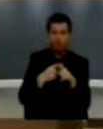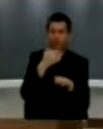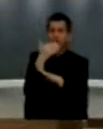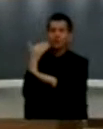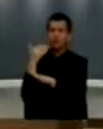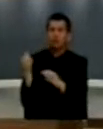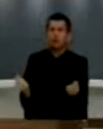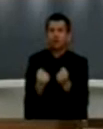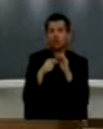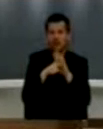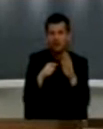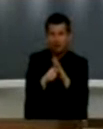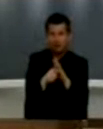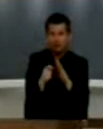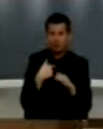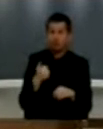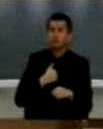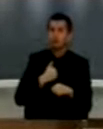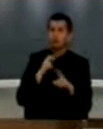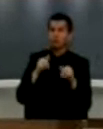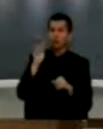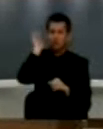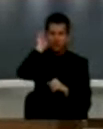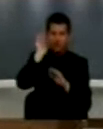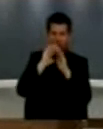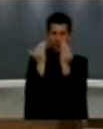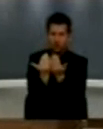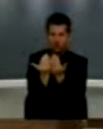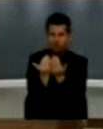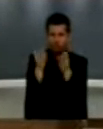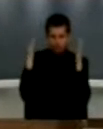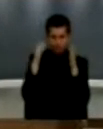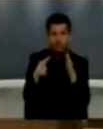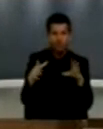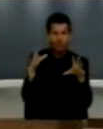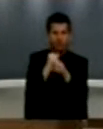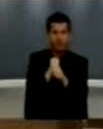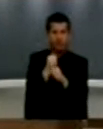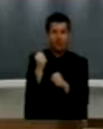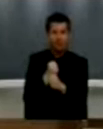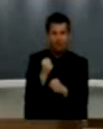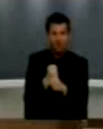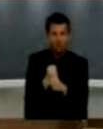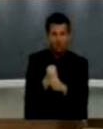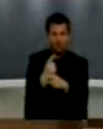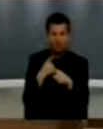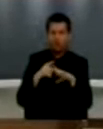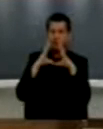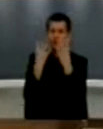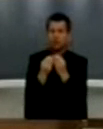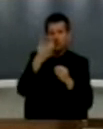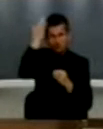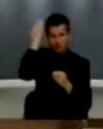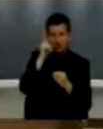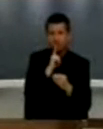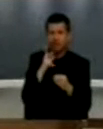shkaktojnë dëme të mëdha. Unë ju siguroj që zyrtarët e ministrisë janë të përkushtuar që pas përfundimit të punimeve t'i adresojnë të gjitha shqetësimet